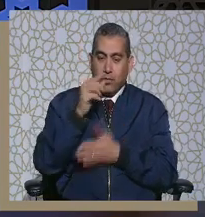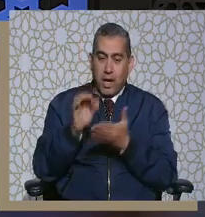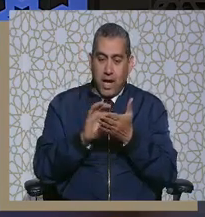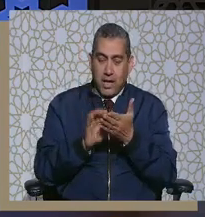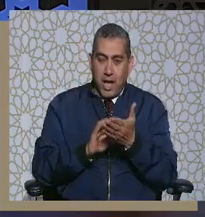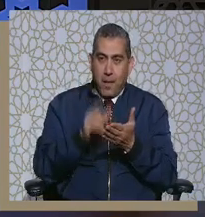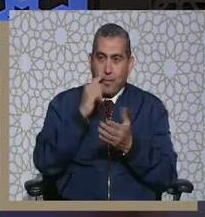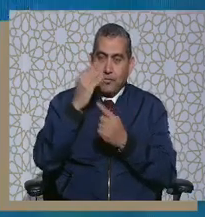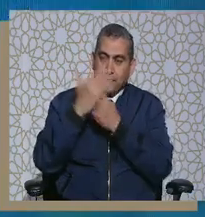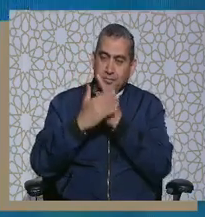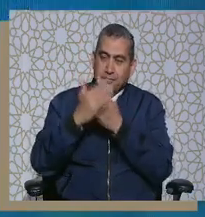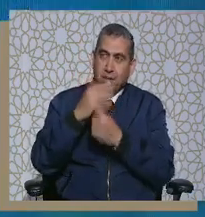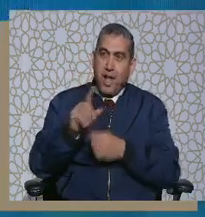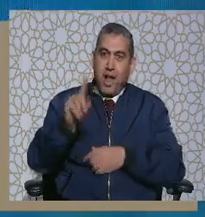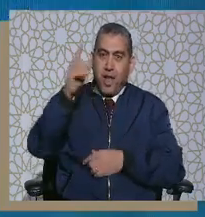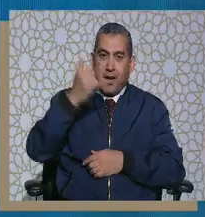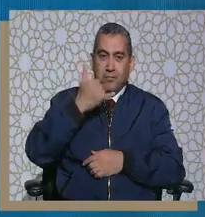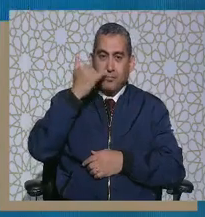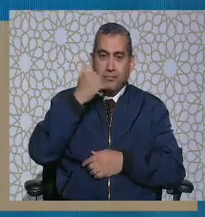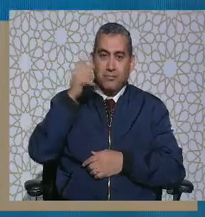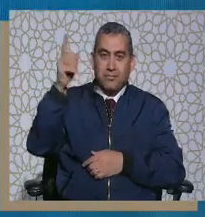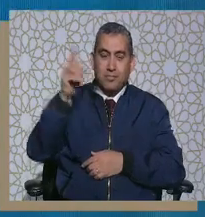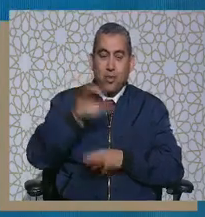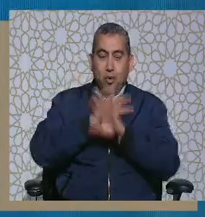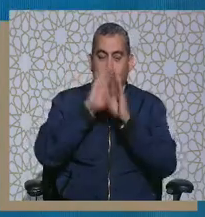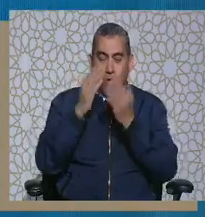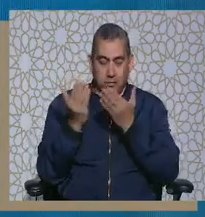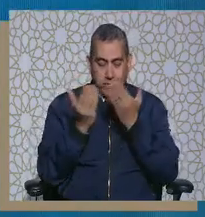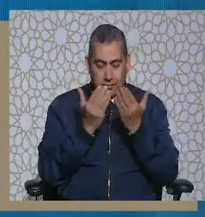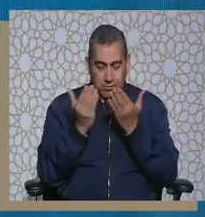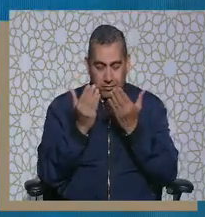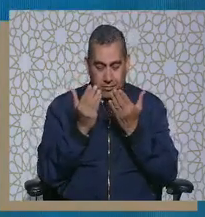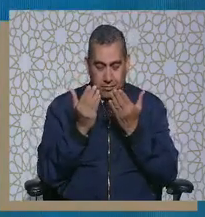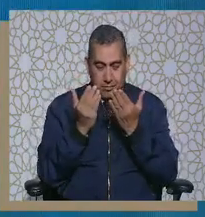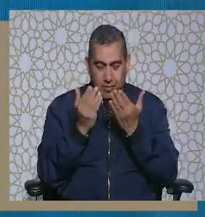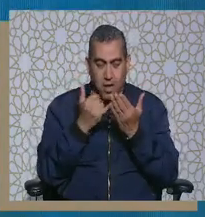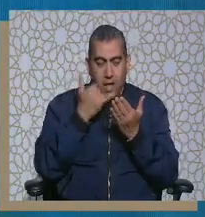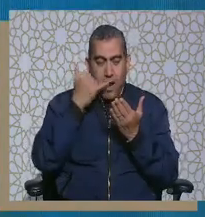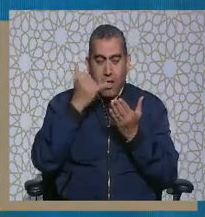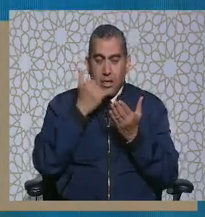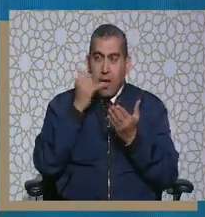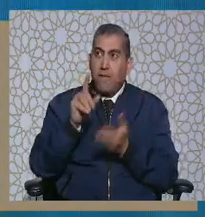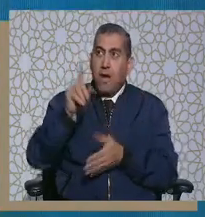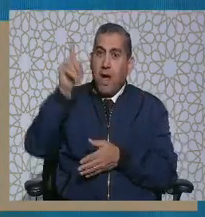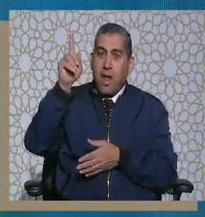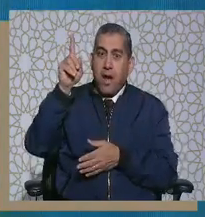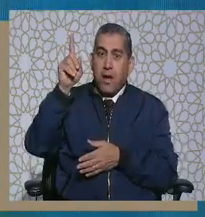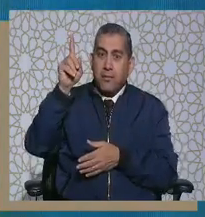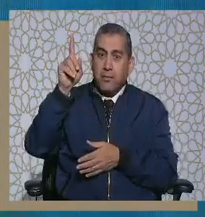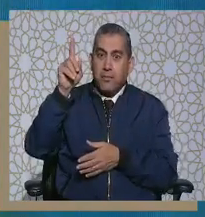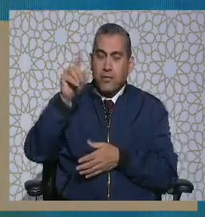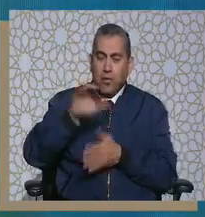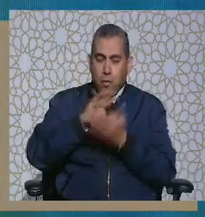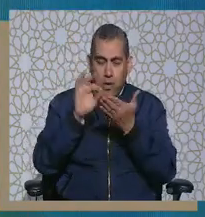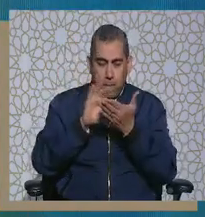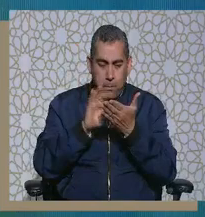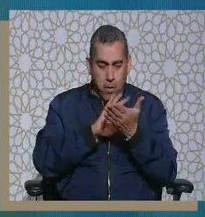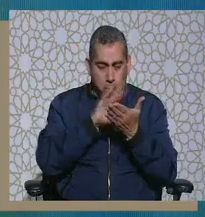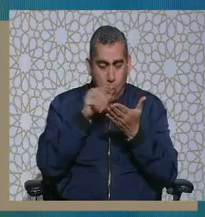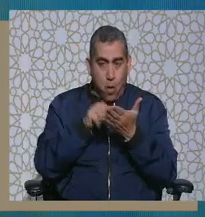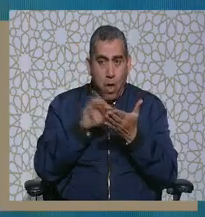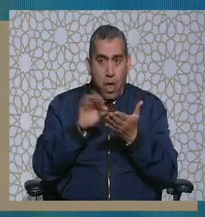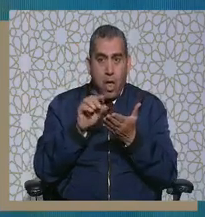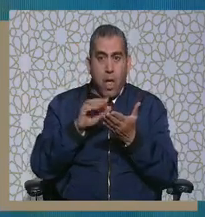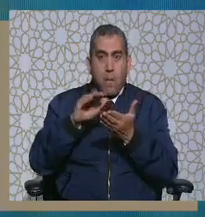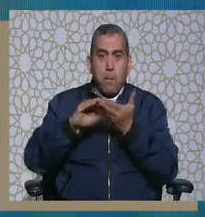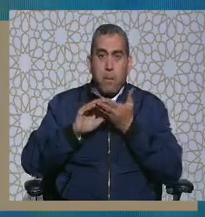الطاف الله فكلما تقرا في كتاب في كتاب الطاف الله تجد اقدارك مكتوبه بمداد من